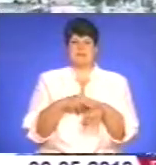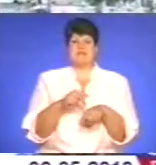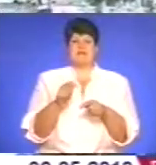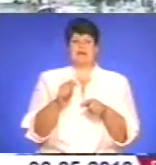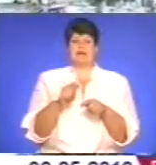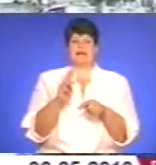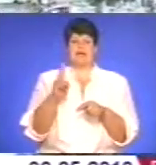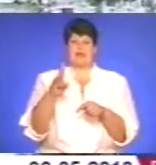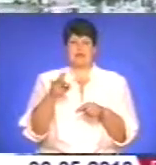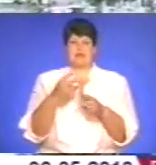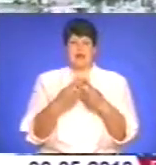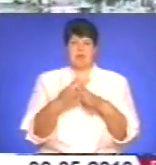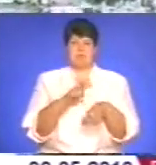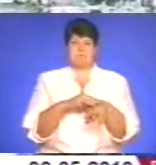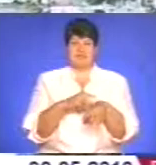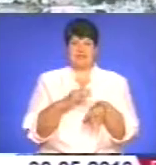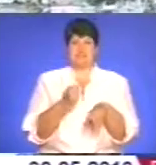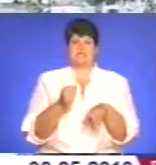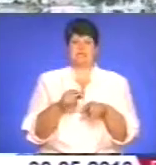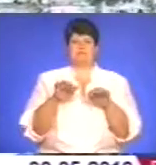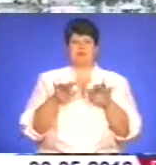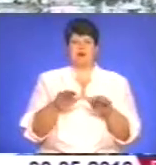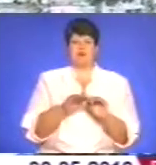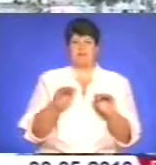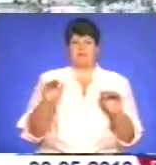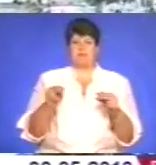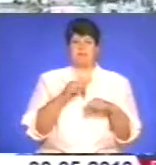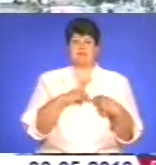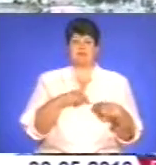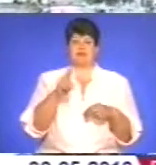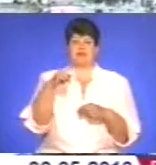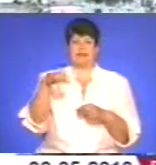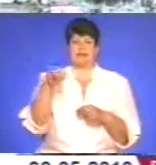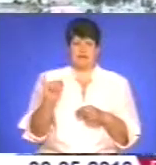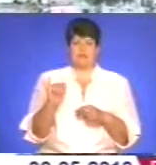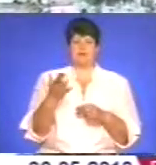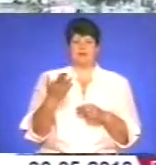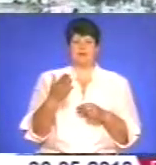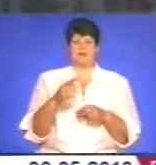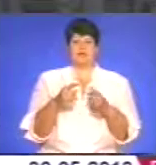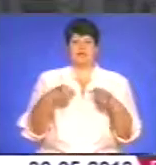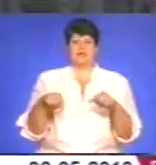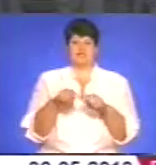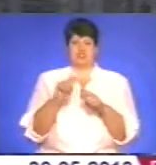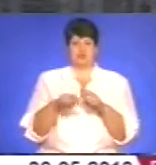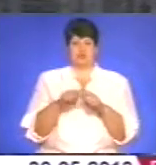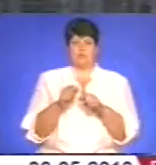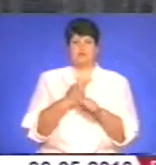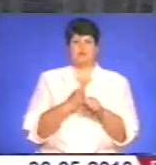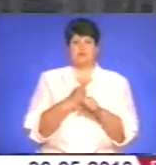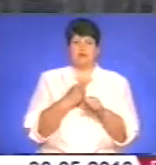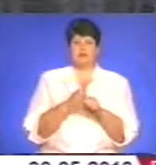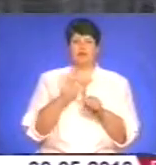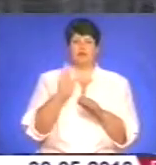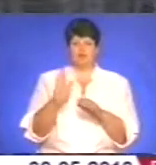міліція у справах дітей, це так само працівники ДАІ, працівники карного розшуку, дільничні інспектори. Працюватимуть правоохоронці